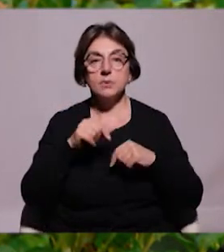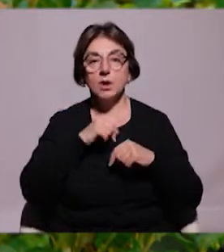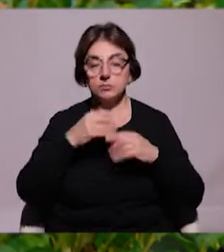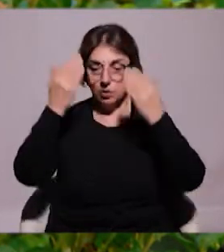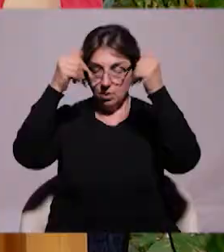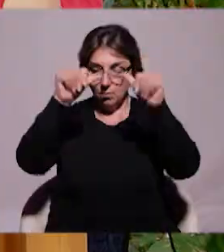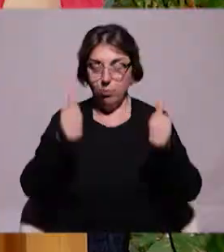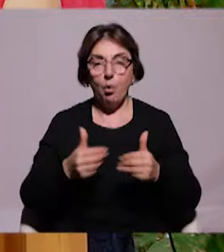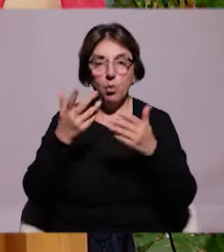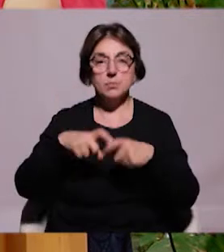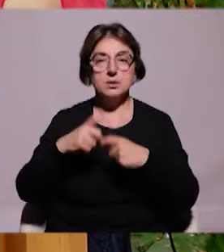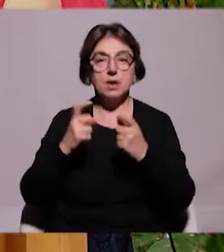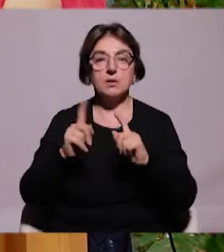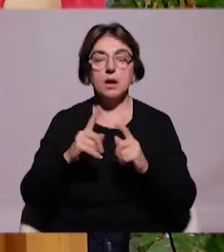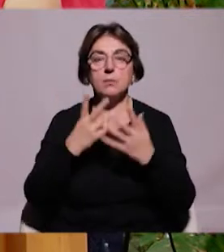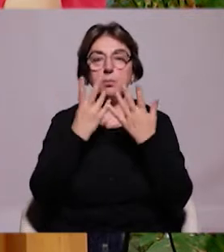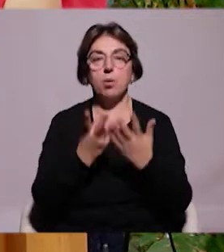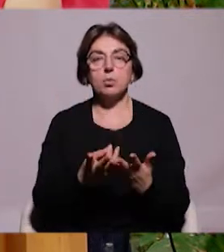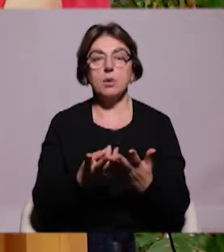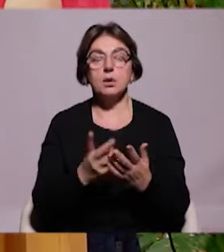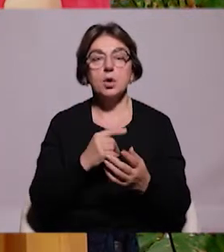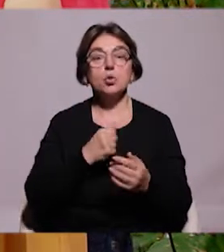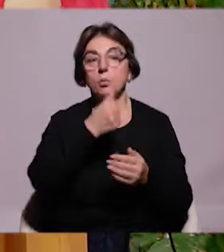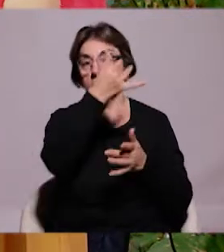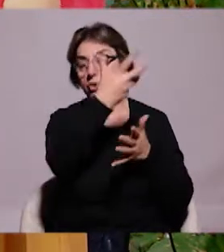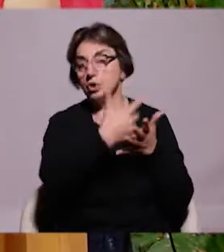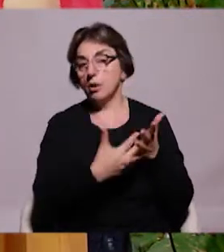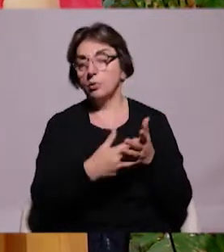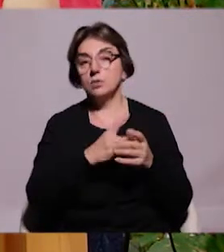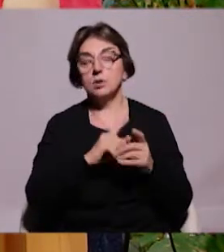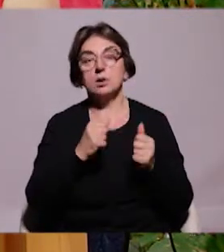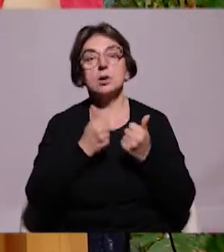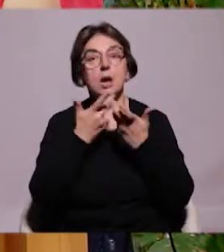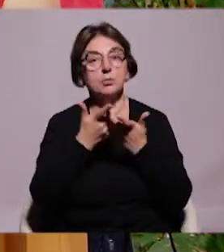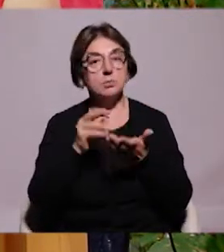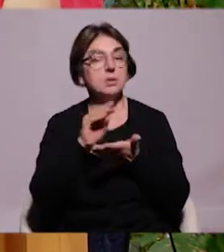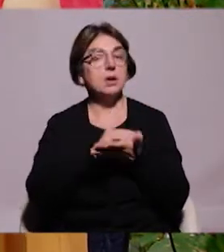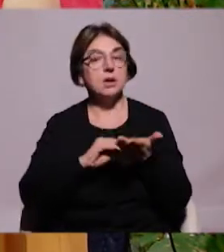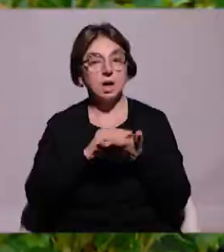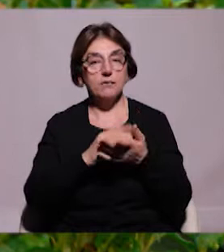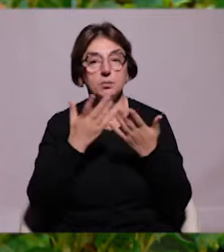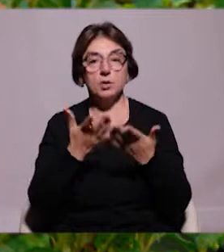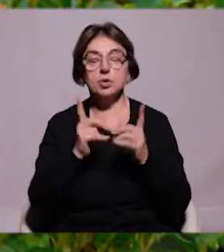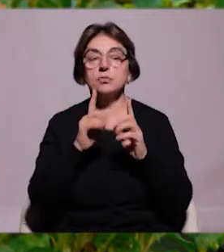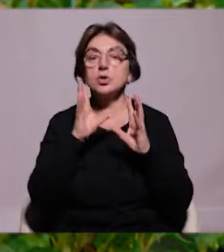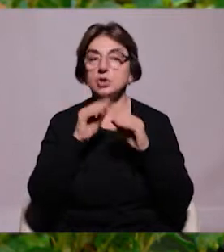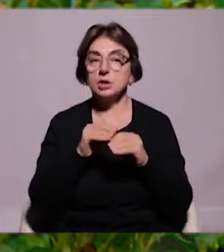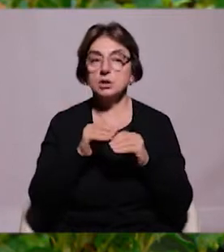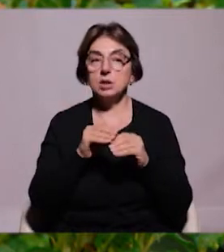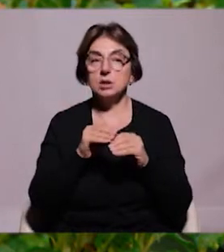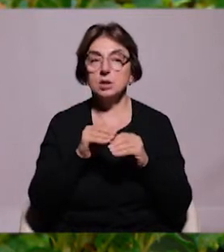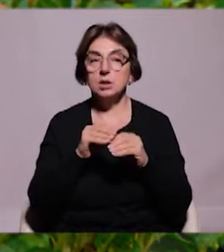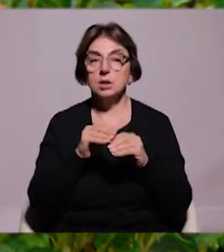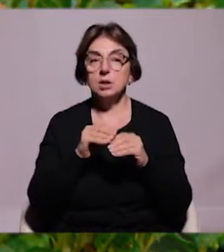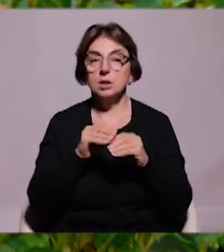ტანადობის დარღვევის რაიმე სახის ფორმა, რომელიც ჩამოთვლილია და მე რამოდენიმეჯერ გაგაცანით, თქვენ შეგიძლიათ